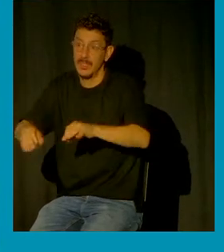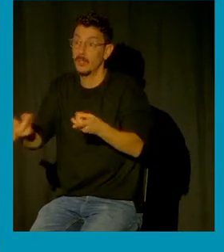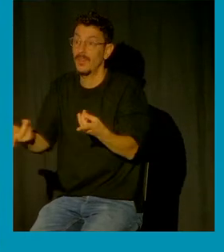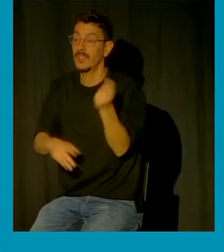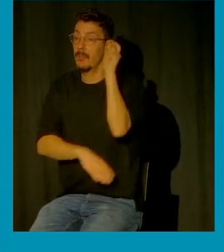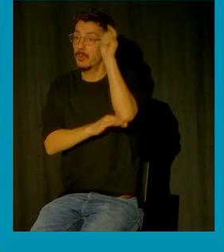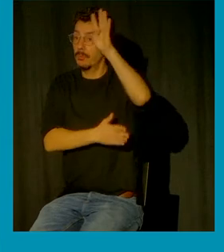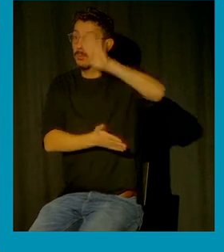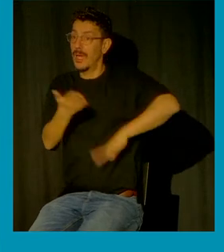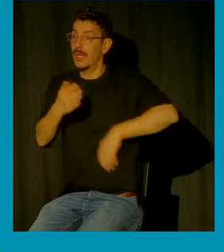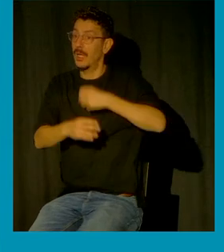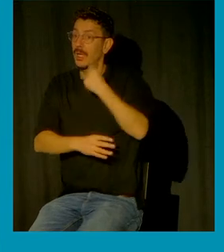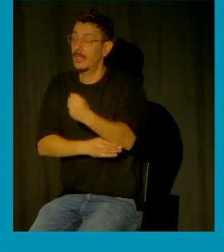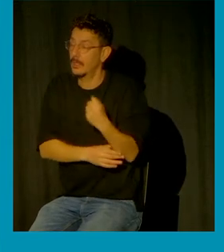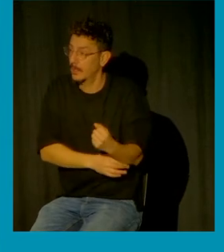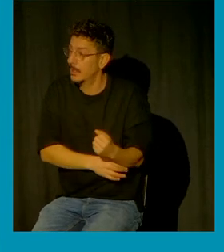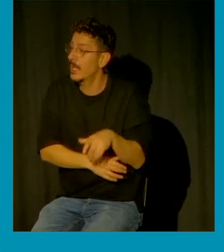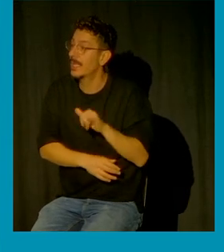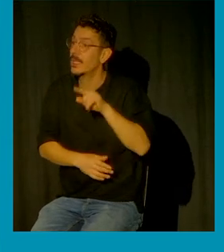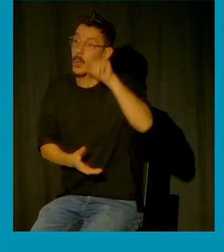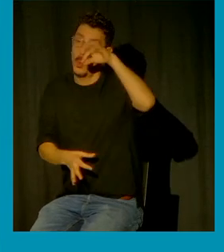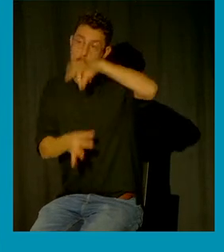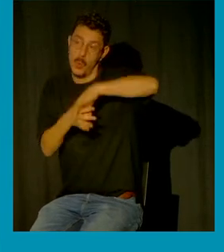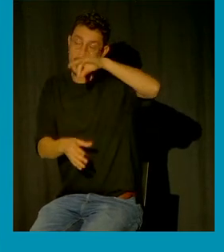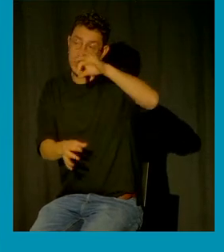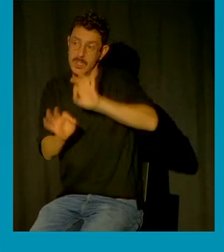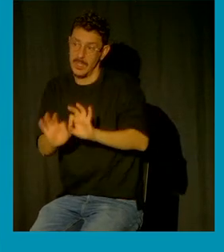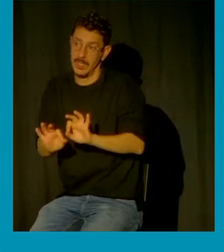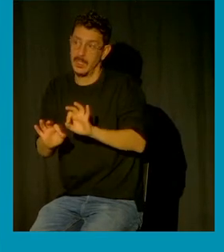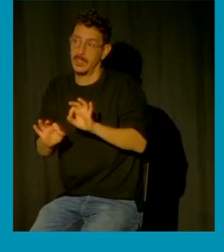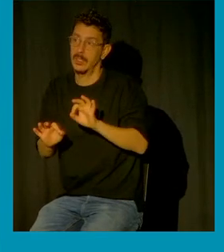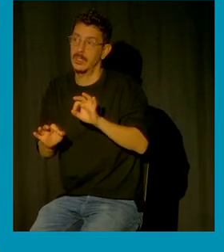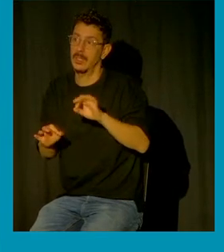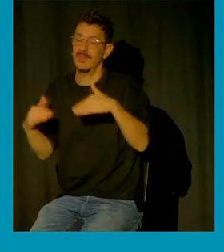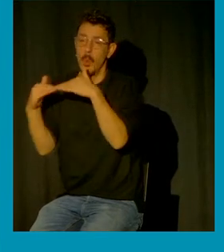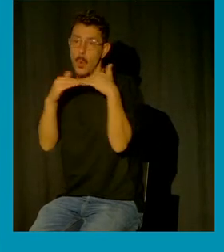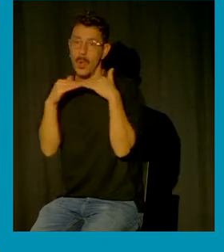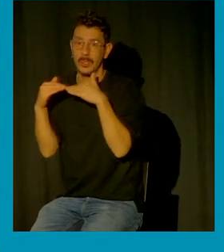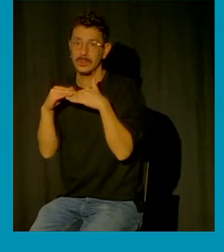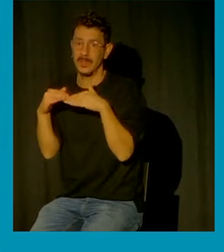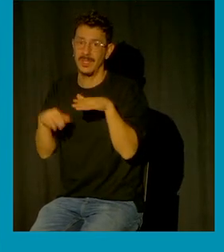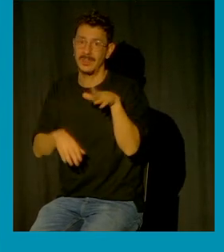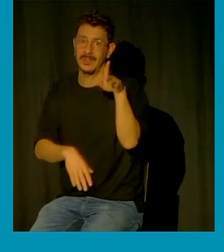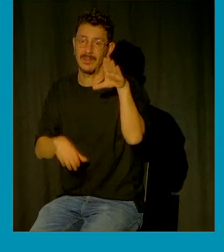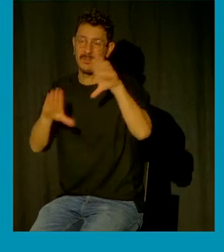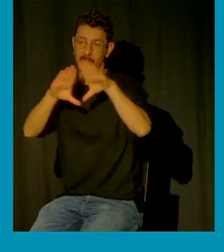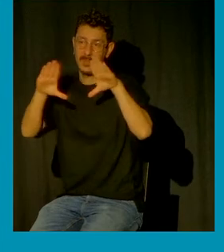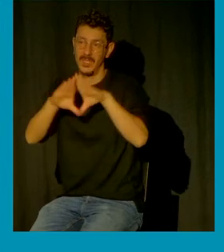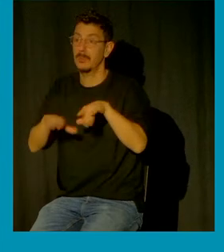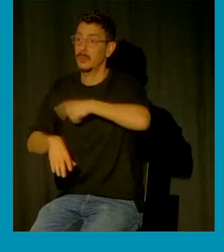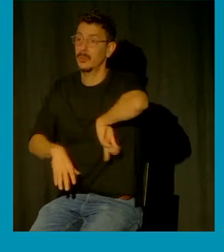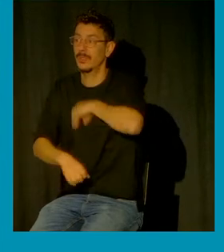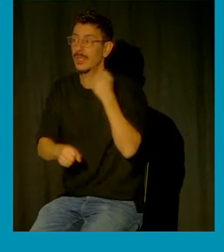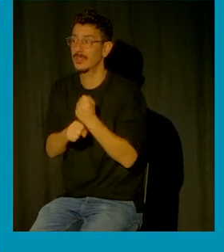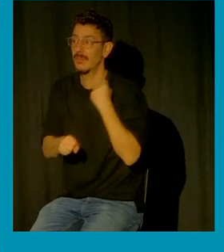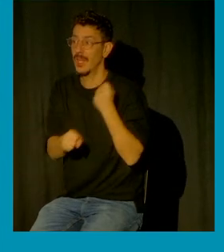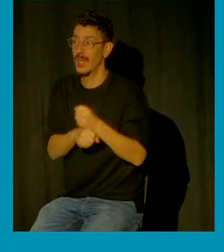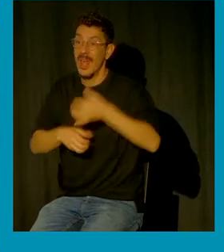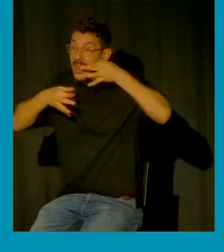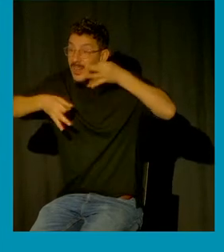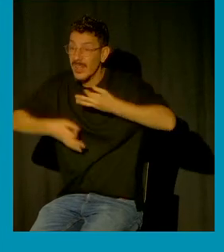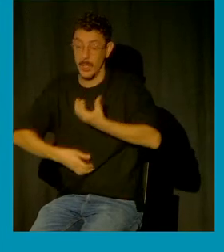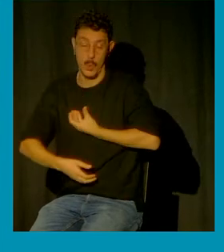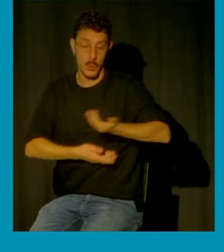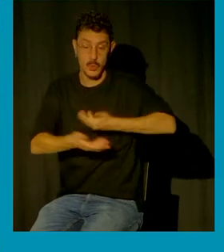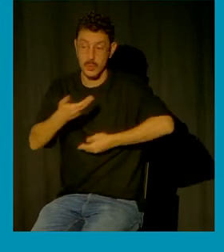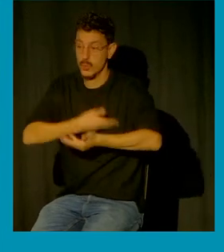Diputació de Barcelona i des de la Unitat d'Igualtat i Feminismes el que fem és treballar directament amb aquestes realitats locals amb aquestes